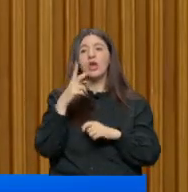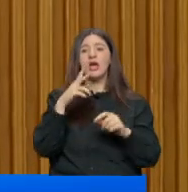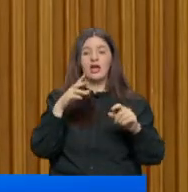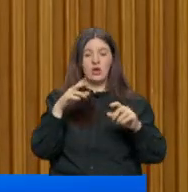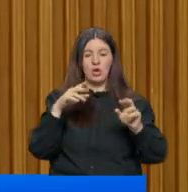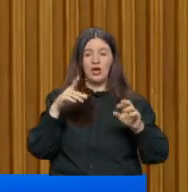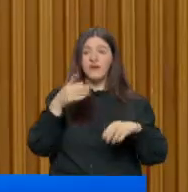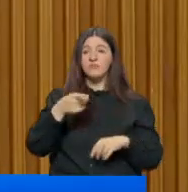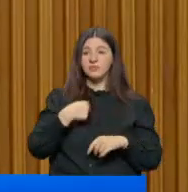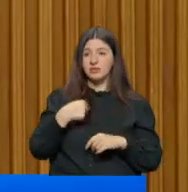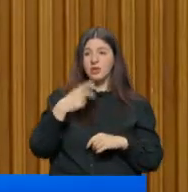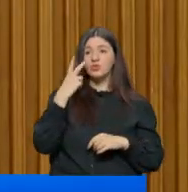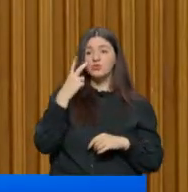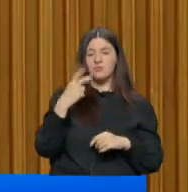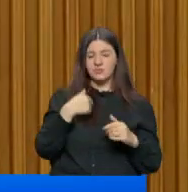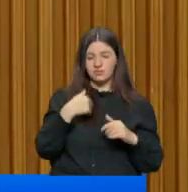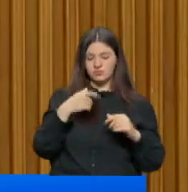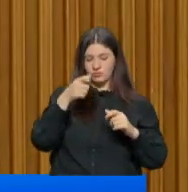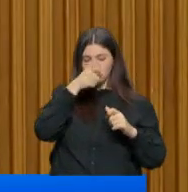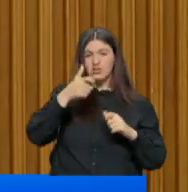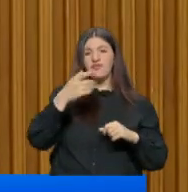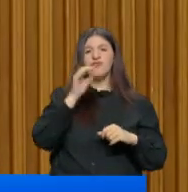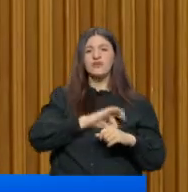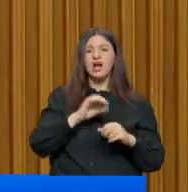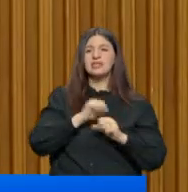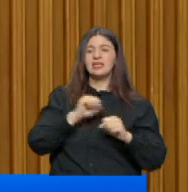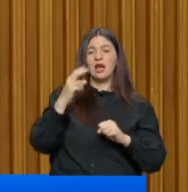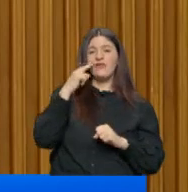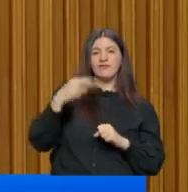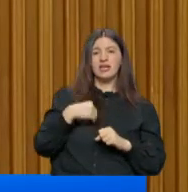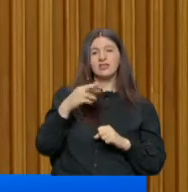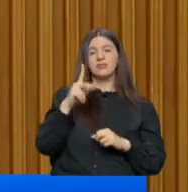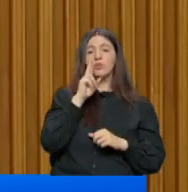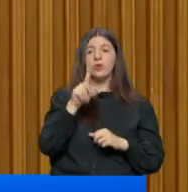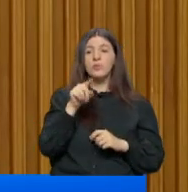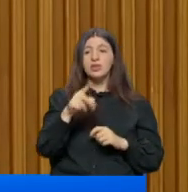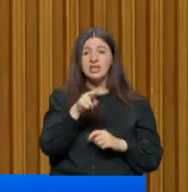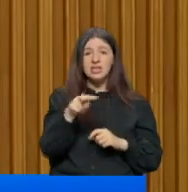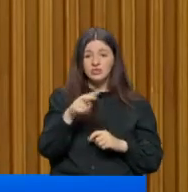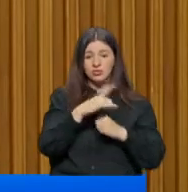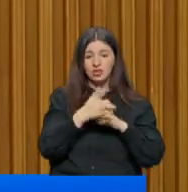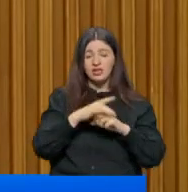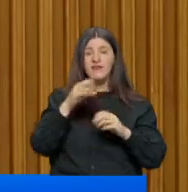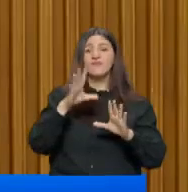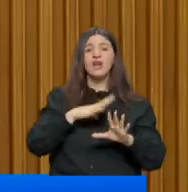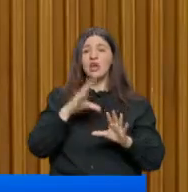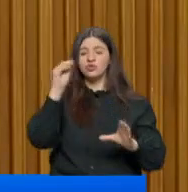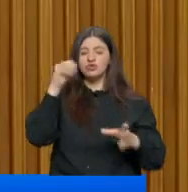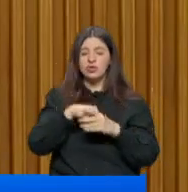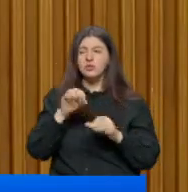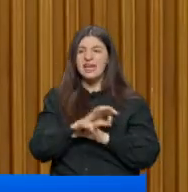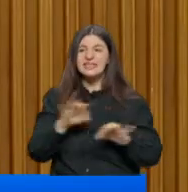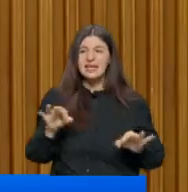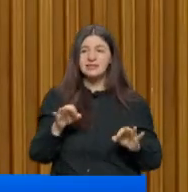çıkar tehdidi olarak tanımlanıyor. Önemli olan PKK'nın bu iki ülkedeki varlığına son verecek